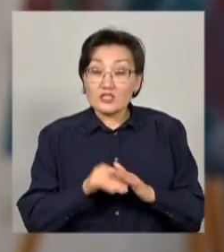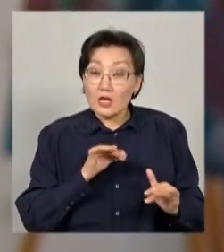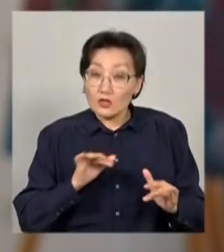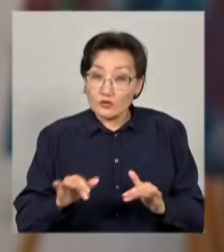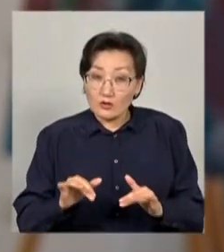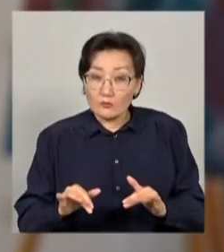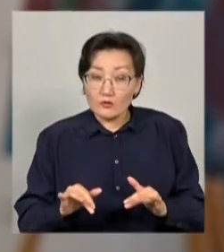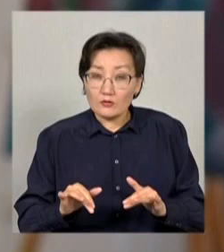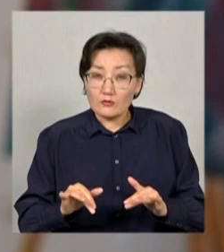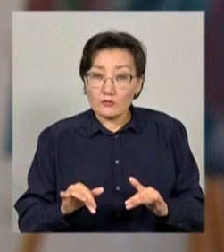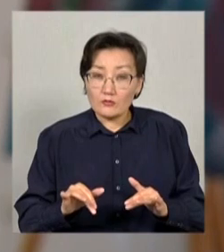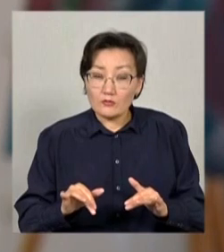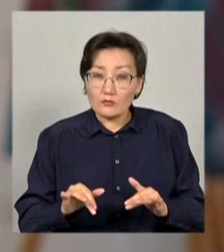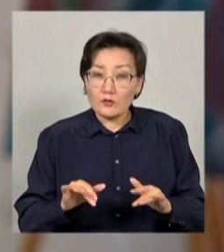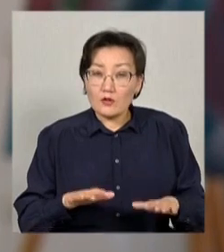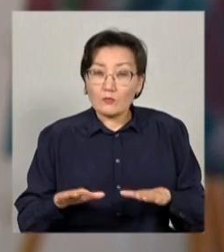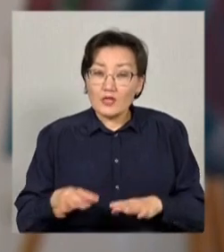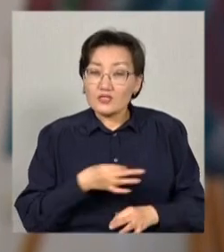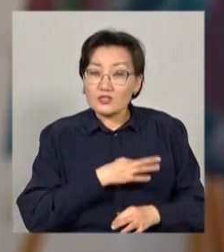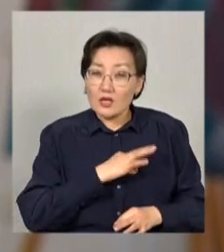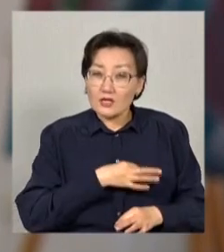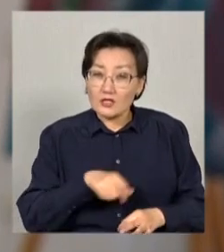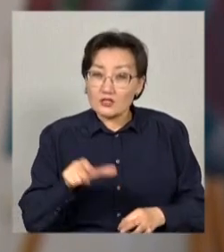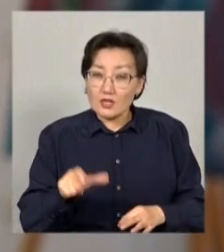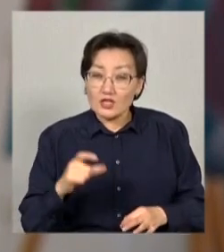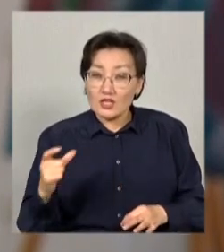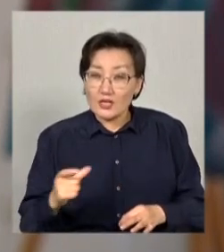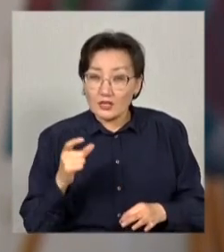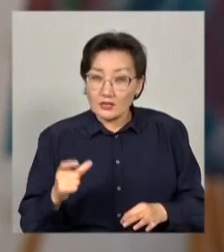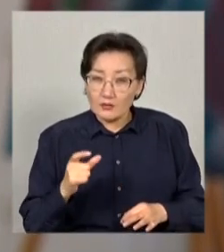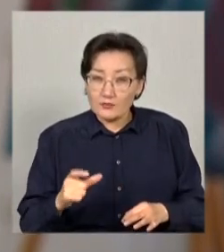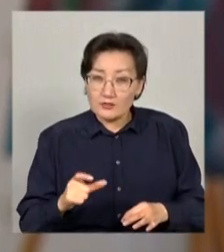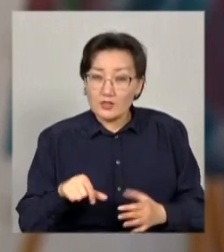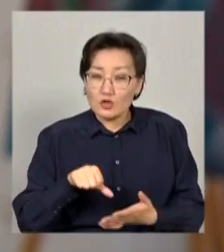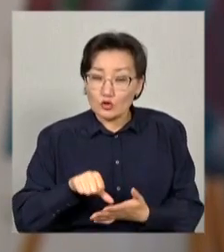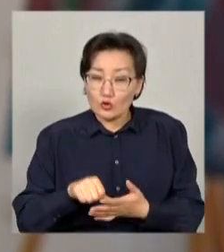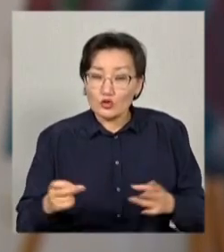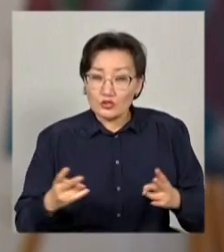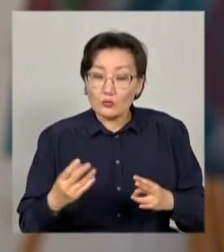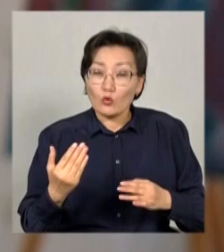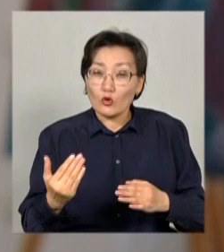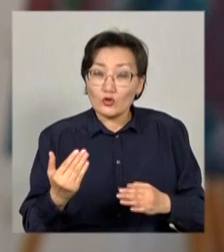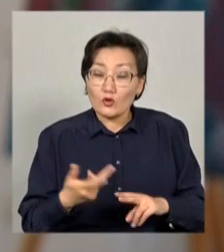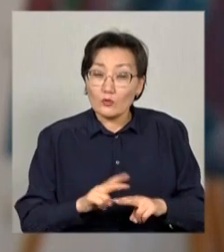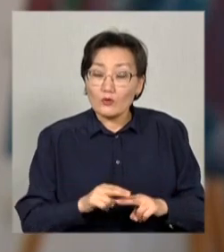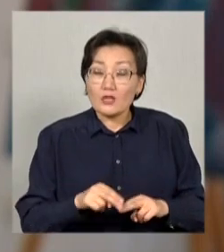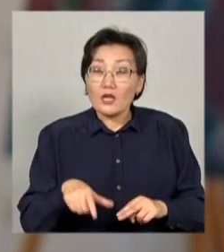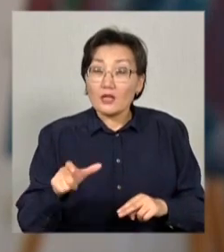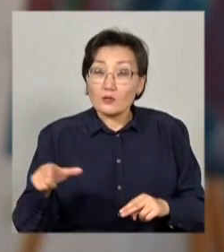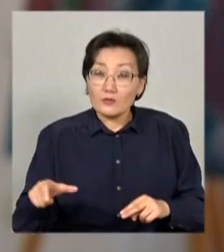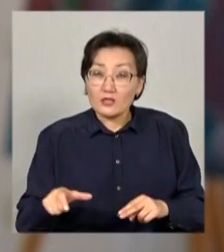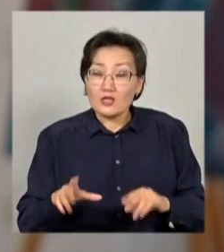сайлаудың орындығында мынау заңгерлер, экономистер отыру керек сияқты. Олар енді заң шығаратын орган